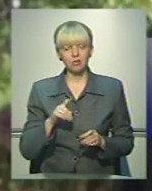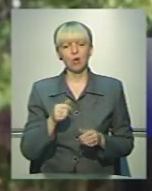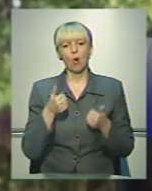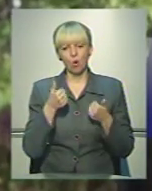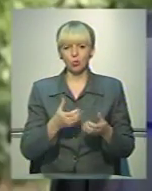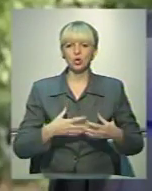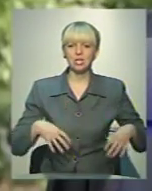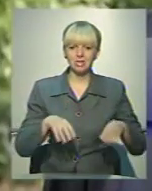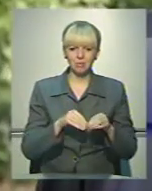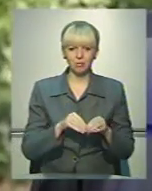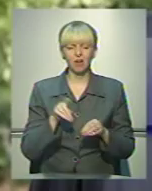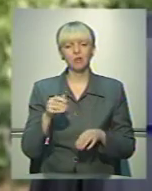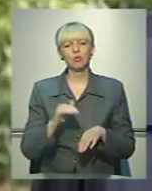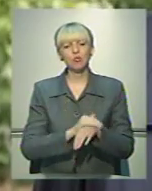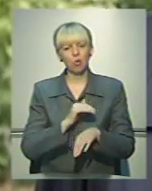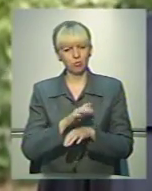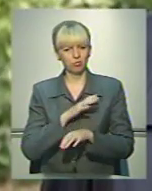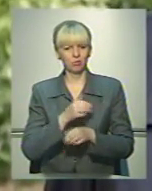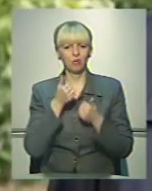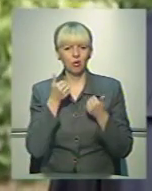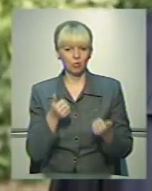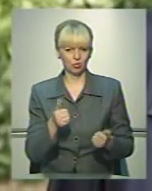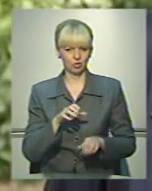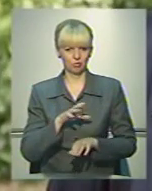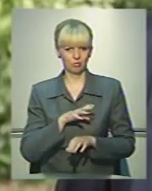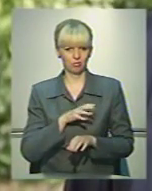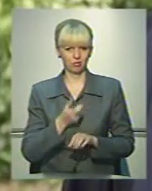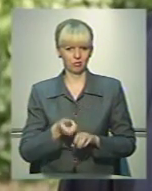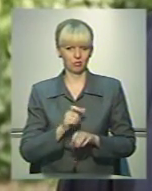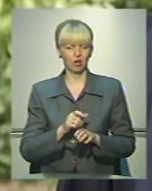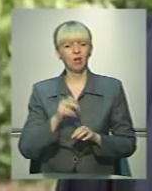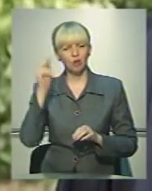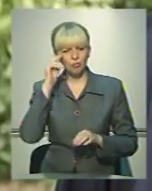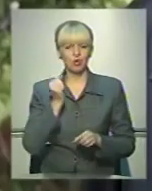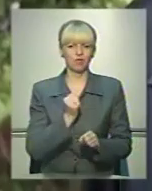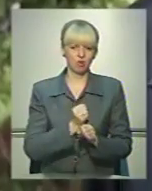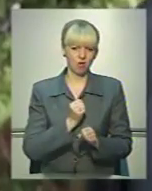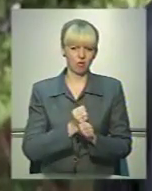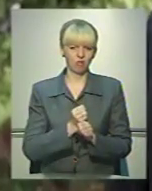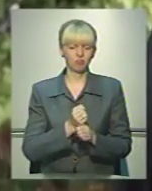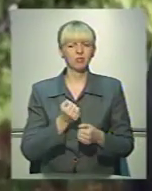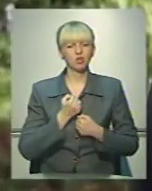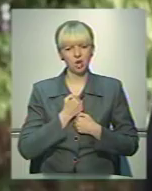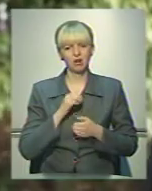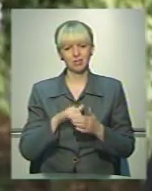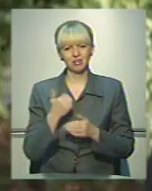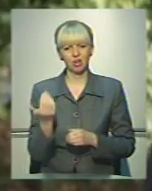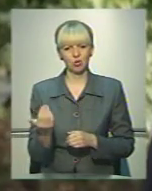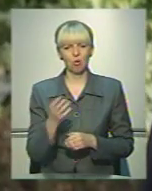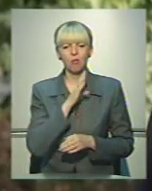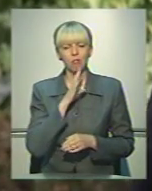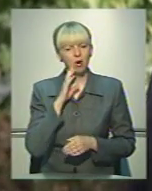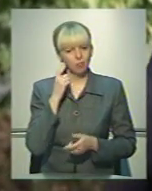хороша сім'я їх. Він добрий був, хороший, дуже. Ну, вчився, працював. Жаліємо за нього, і